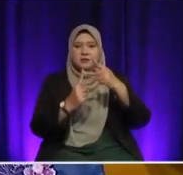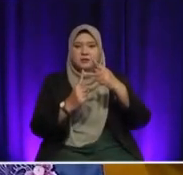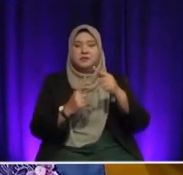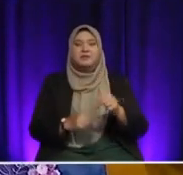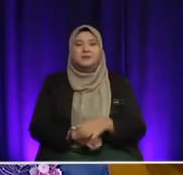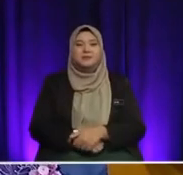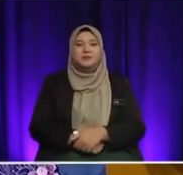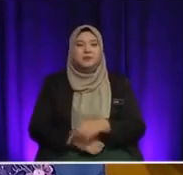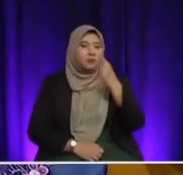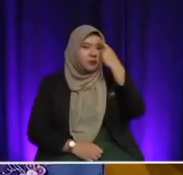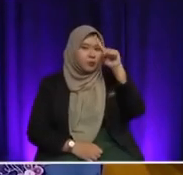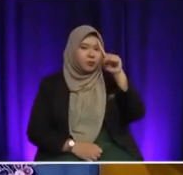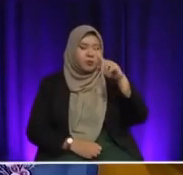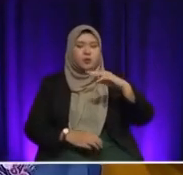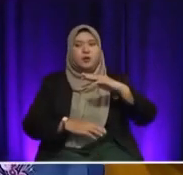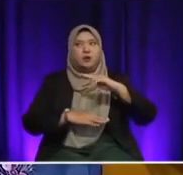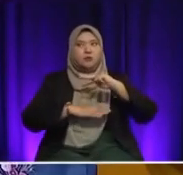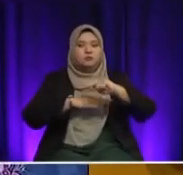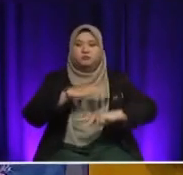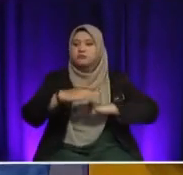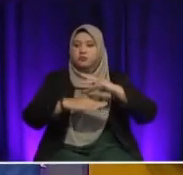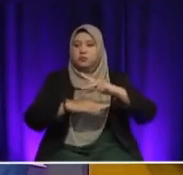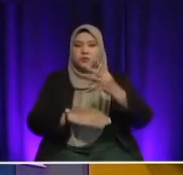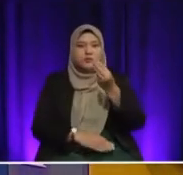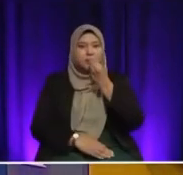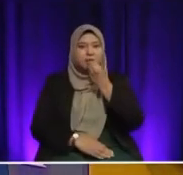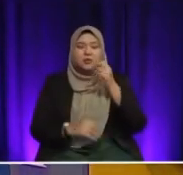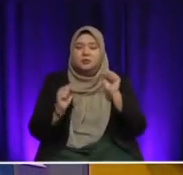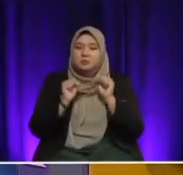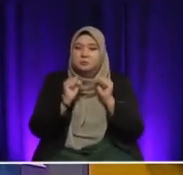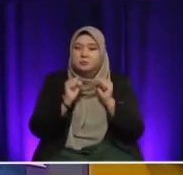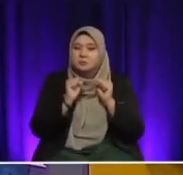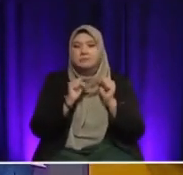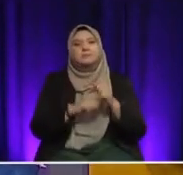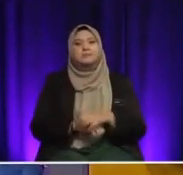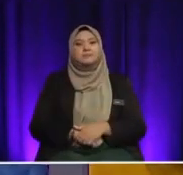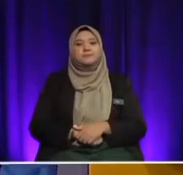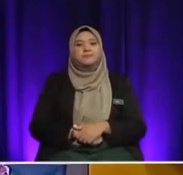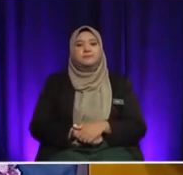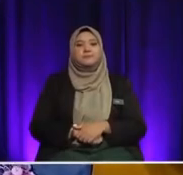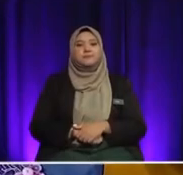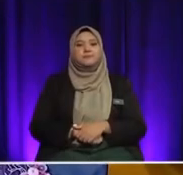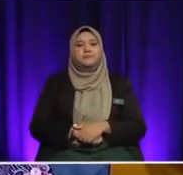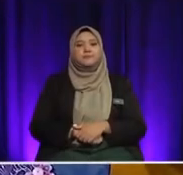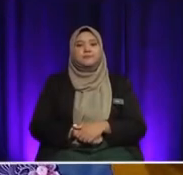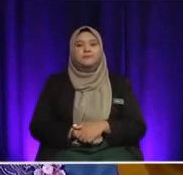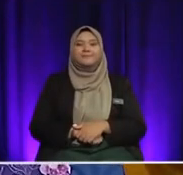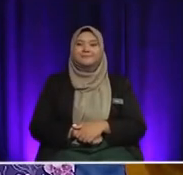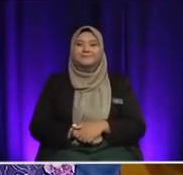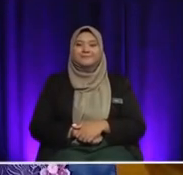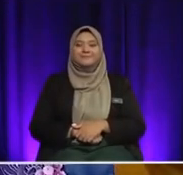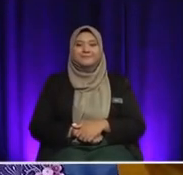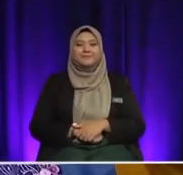jadi pecah, dia jadi koyak kan? Yang ni tak. Okey. Dan apa syarat pembungkusan yang baik? Kemas kedap. Baik. Kalau